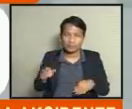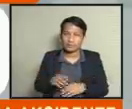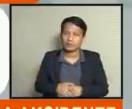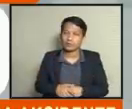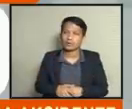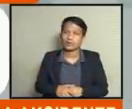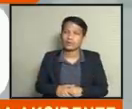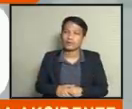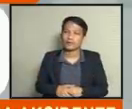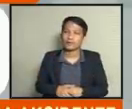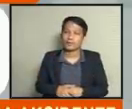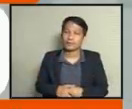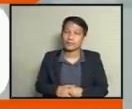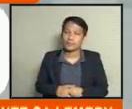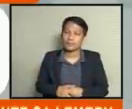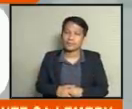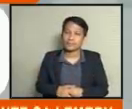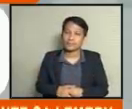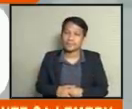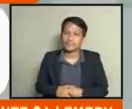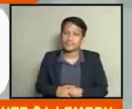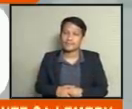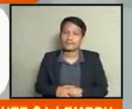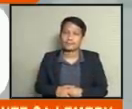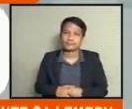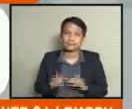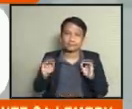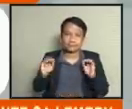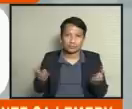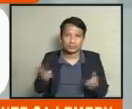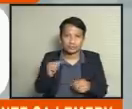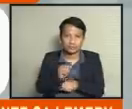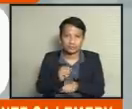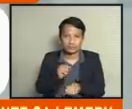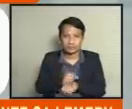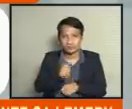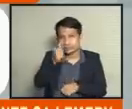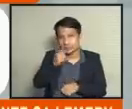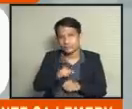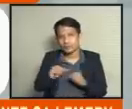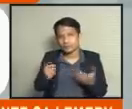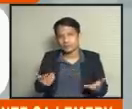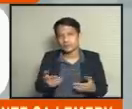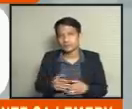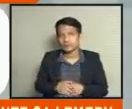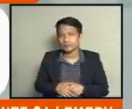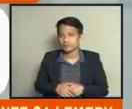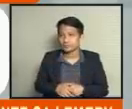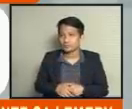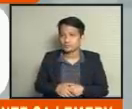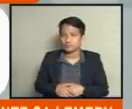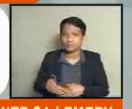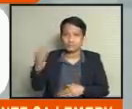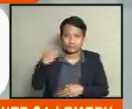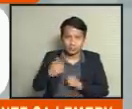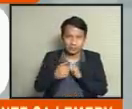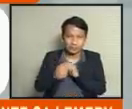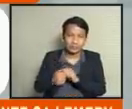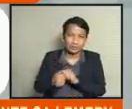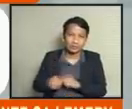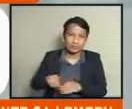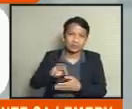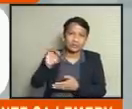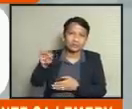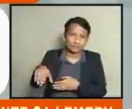di ba sabi ko sa'yo, wala akong pasok, kaya pasinsya muna, kaya wala akong pasok. Nagsahod ako nung nakaraan ka, tinanghulog ko